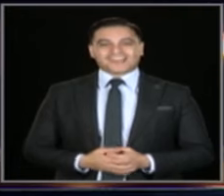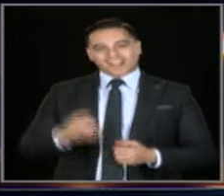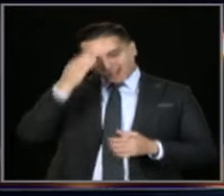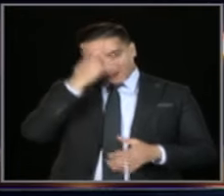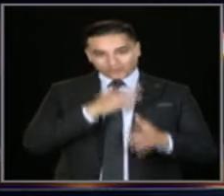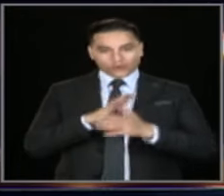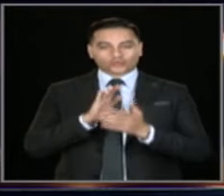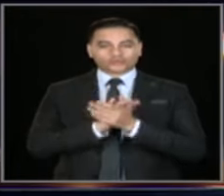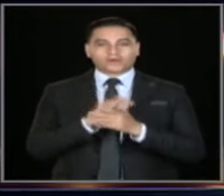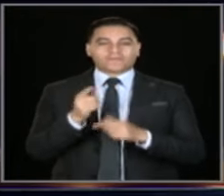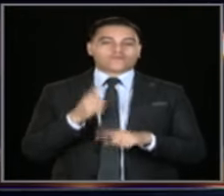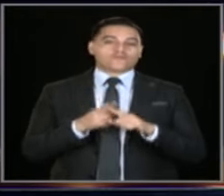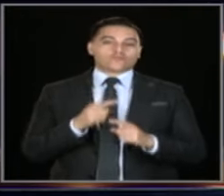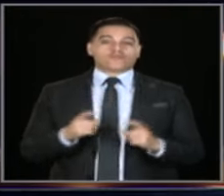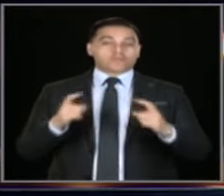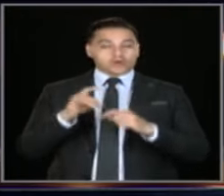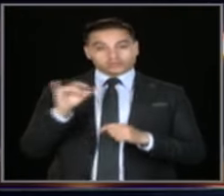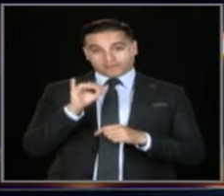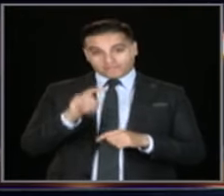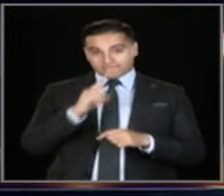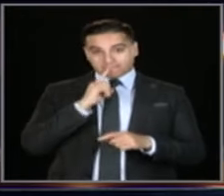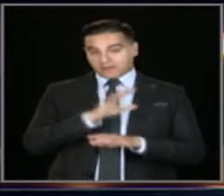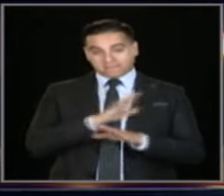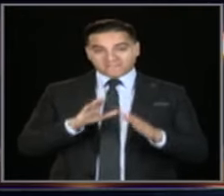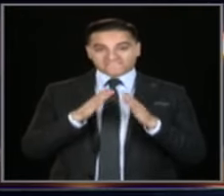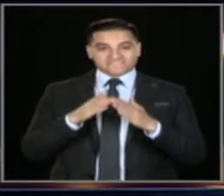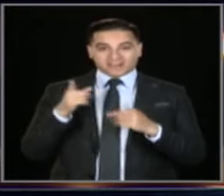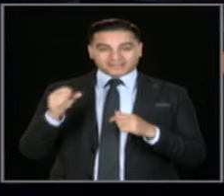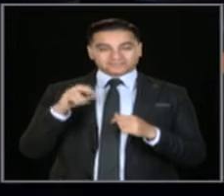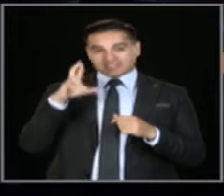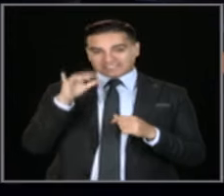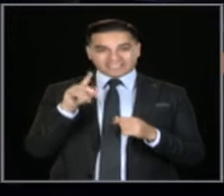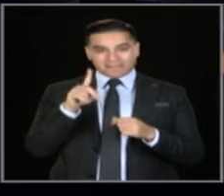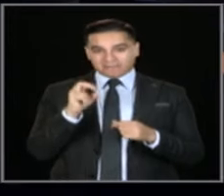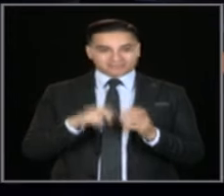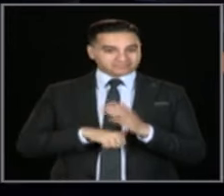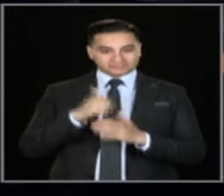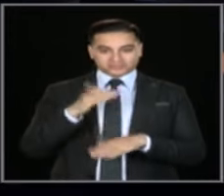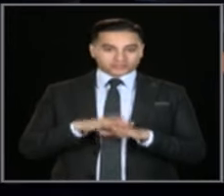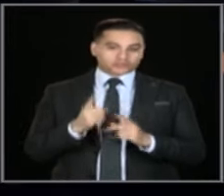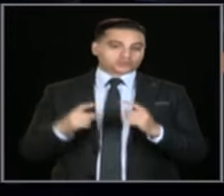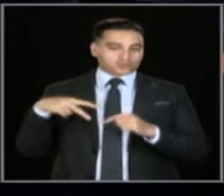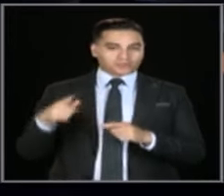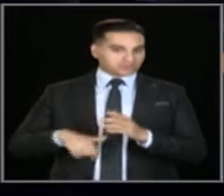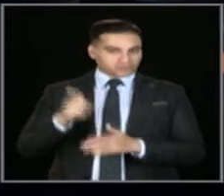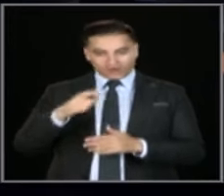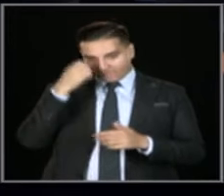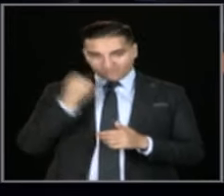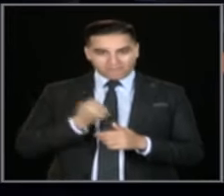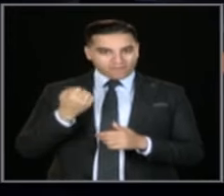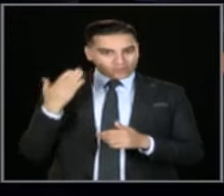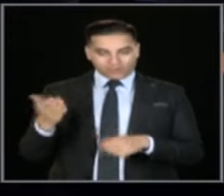عبقرة الأصحاب ومباراة اتحسمت لصالح فريق الزيبق. الزيبق إلى دور الثمانية، ألف